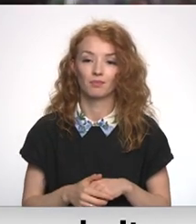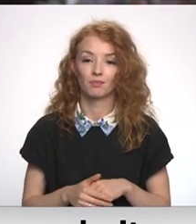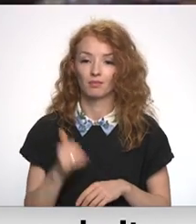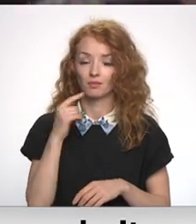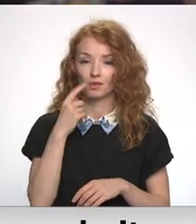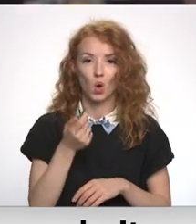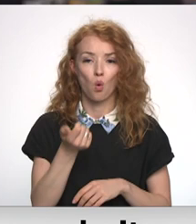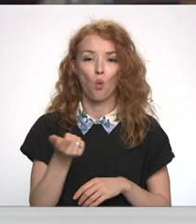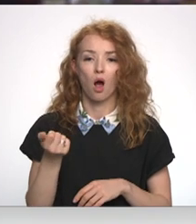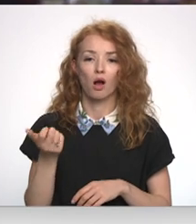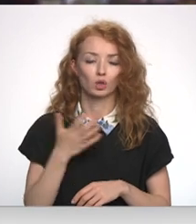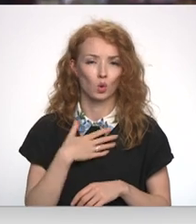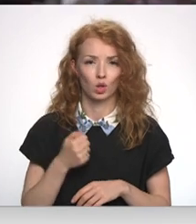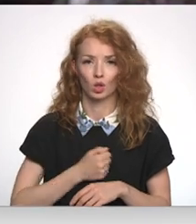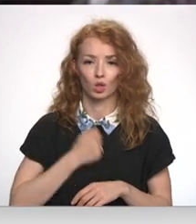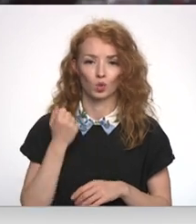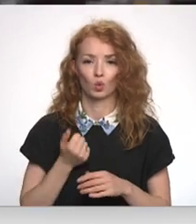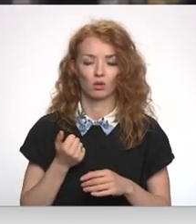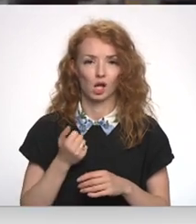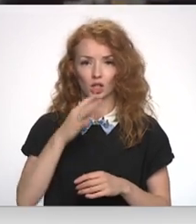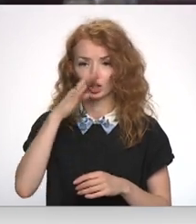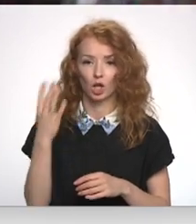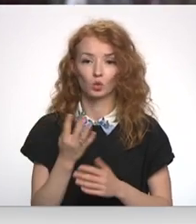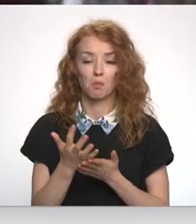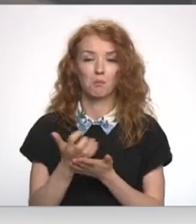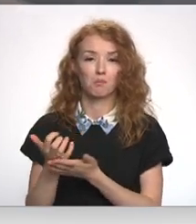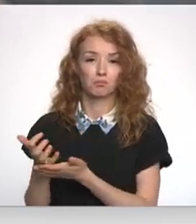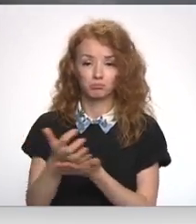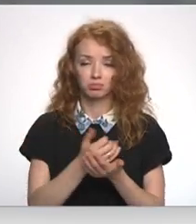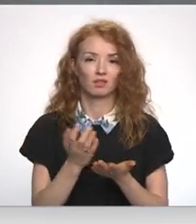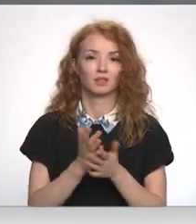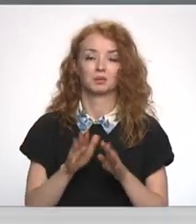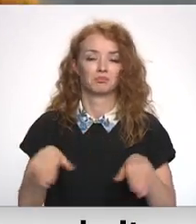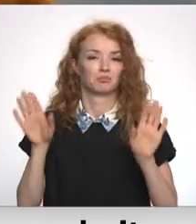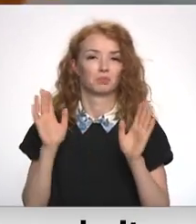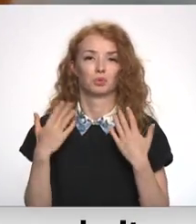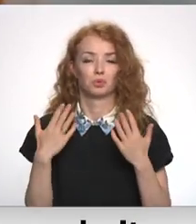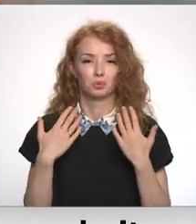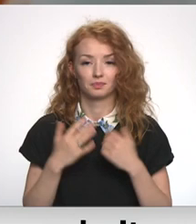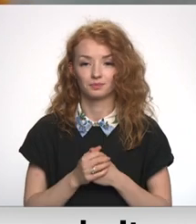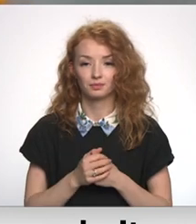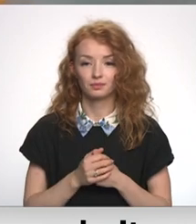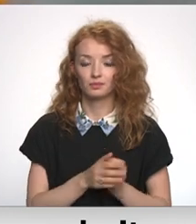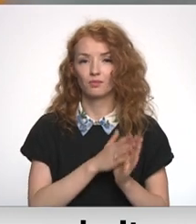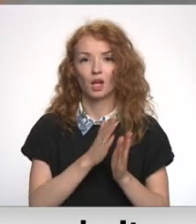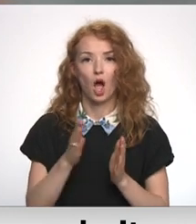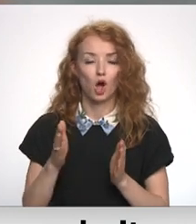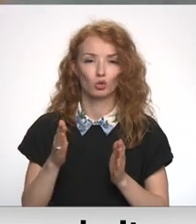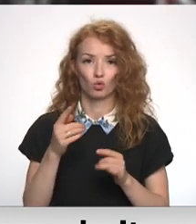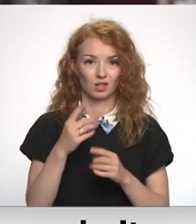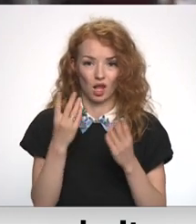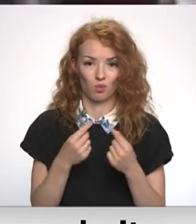Ogas ļoti grūti lasīt. Daudz nevar 4 stundas palasīt un viss gājāmies. Nekatu reizi, nekatu dienu